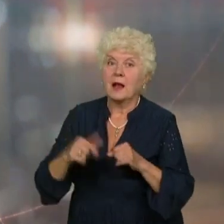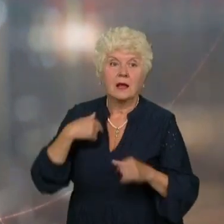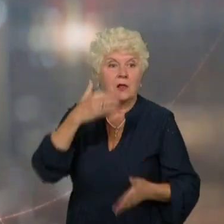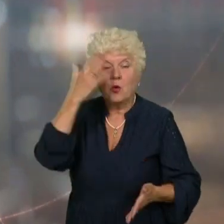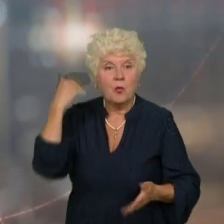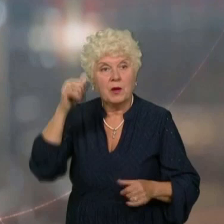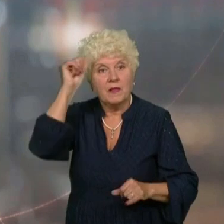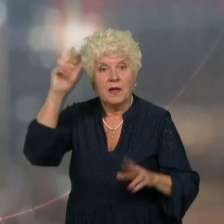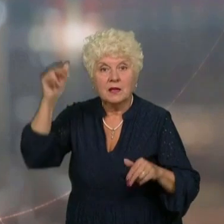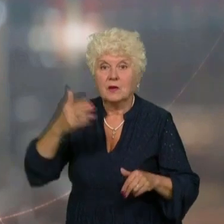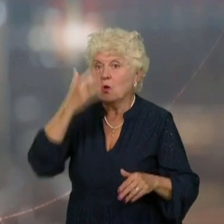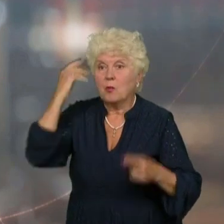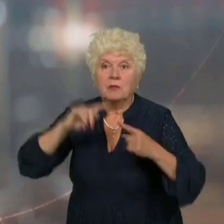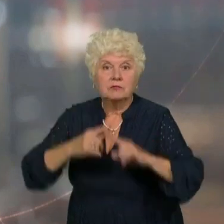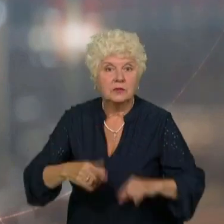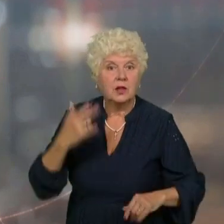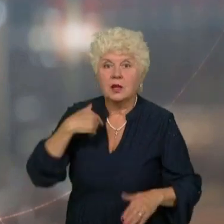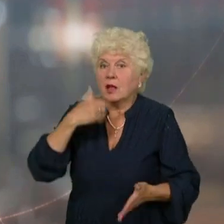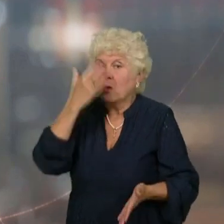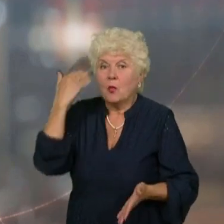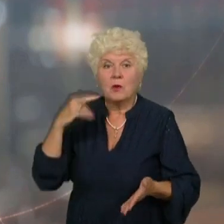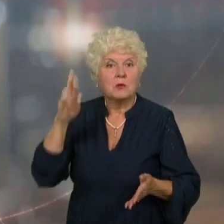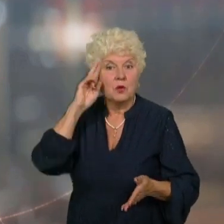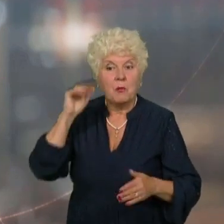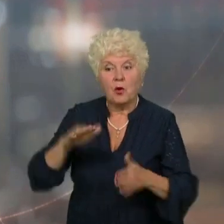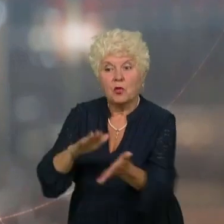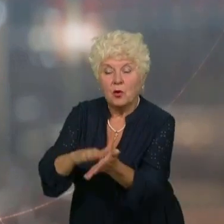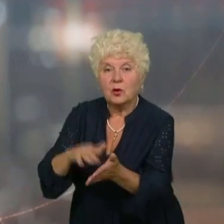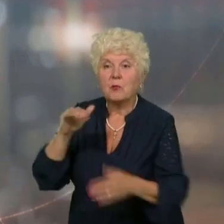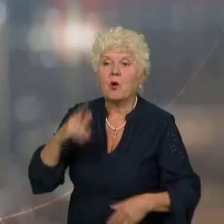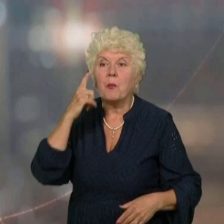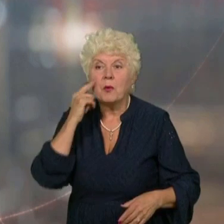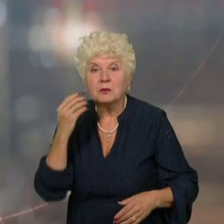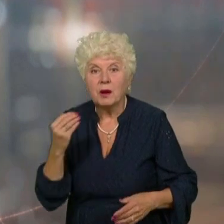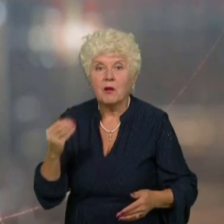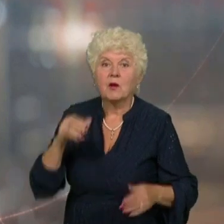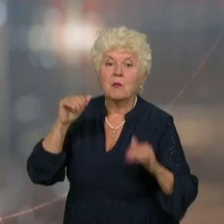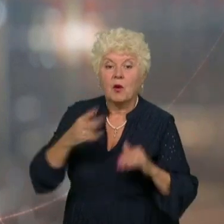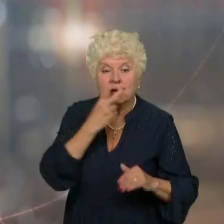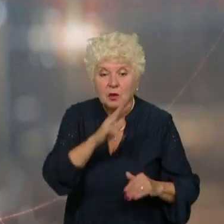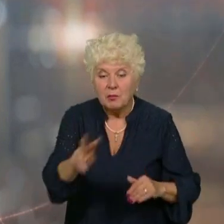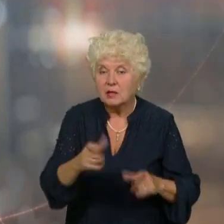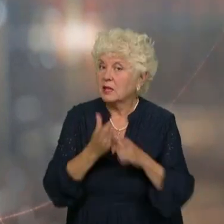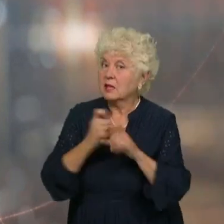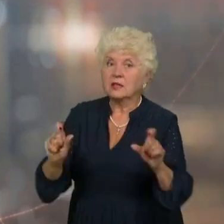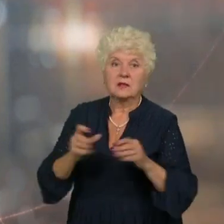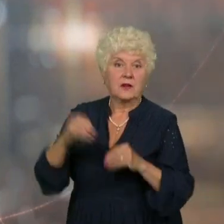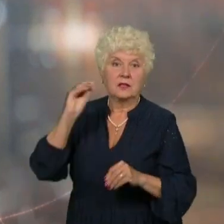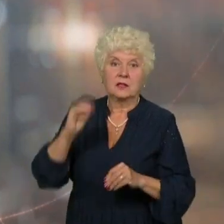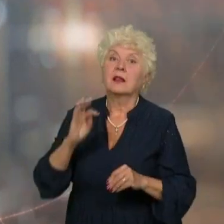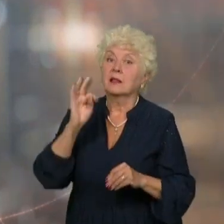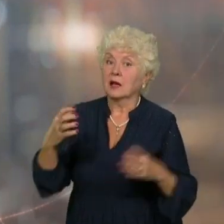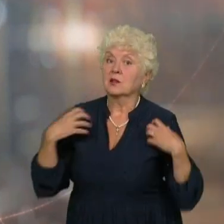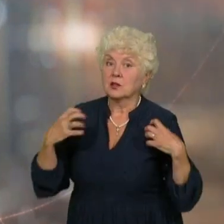nazwać nie umiem zdefiniować nie umiem zrozumieć mogę dotknąć mogę posmakować mogę zobaczyć i nic więcej tak